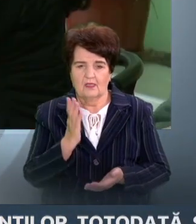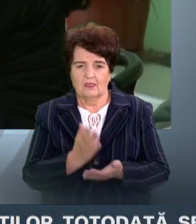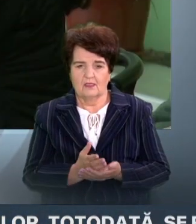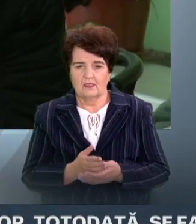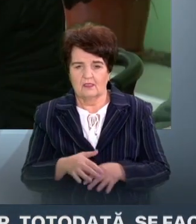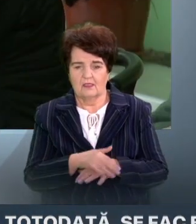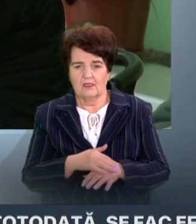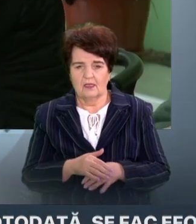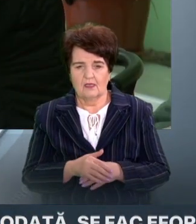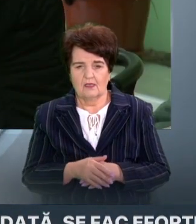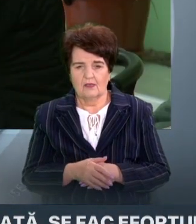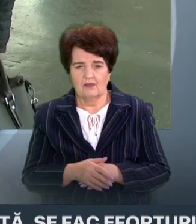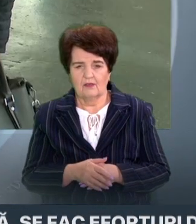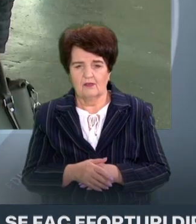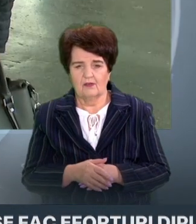niște clone